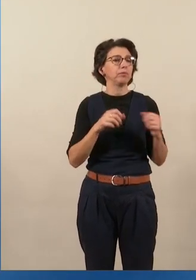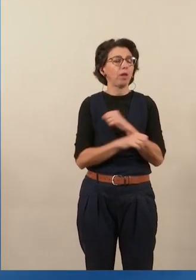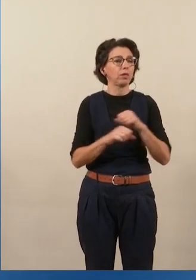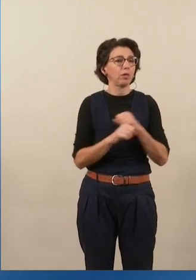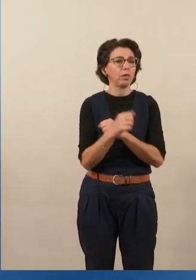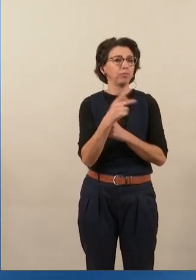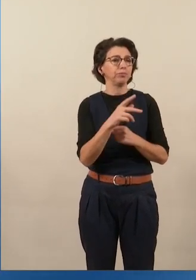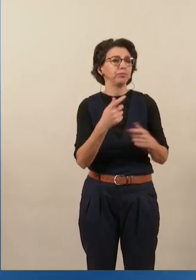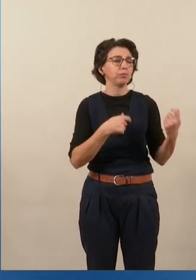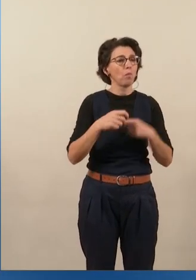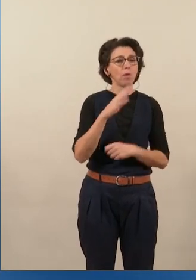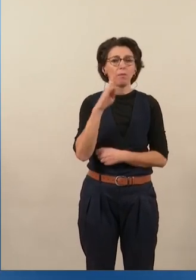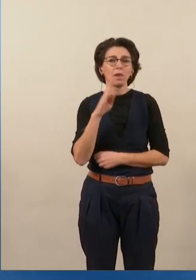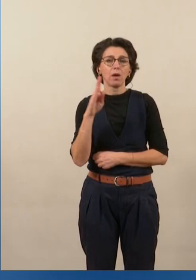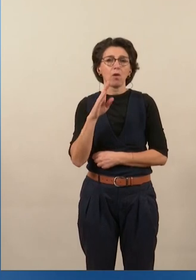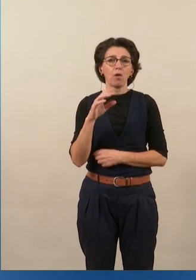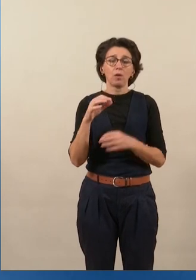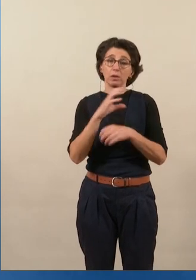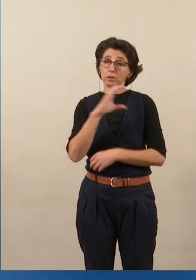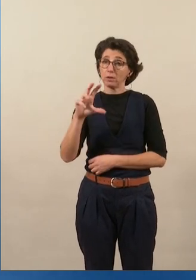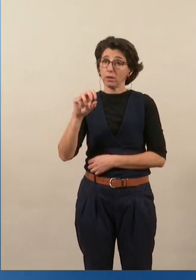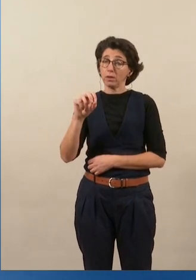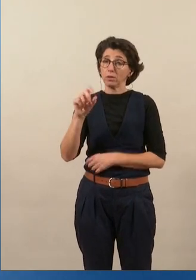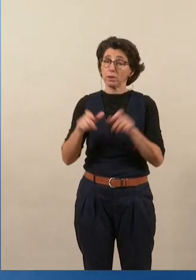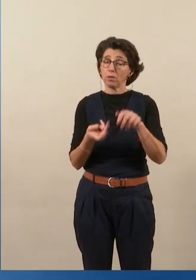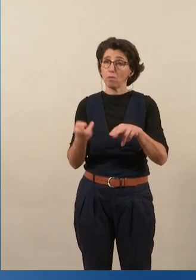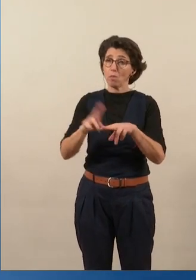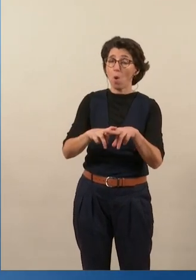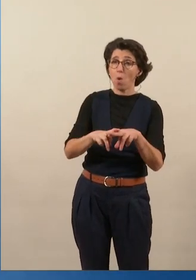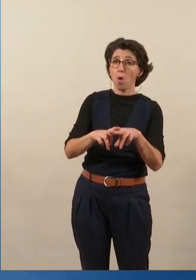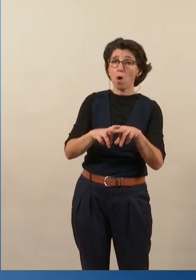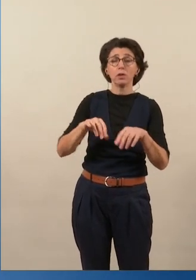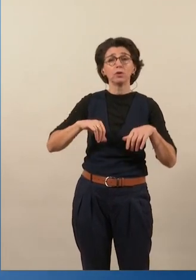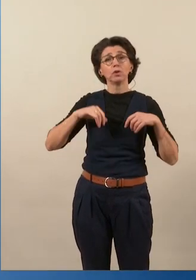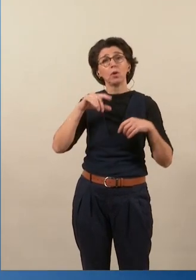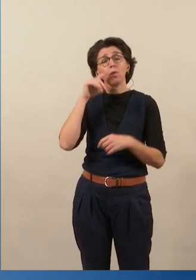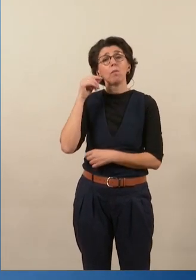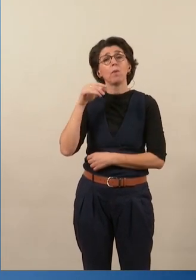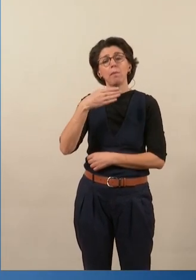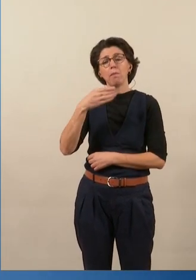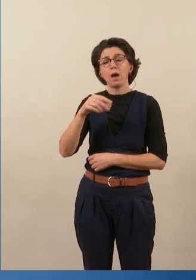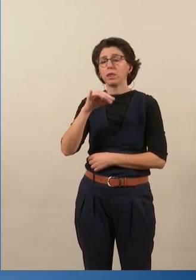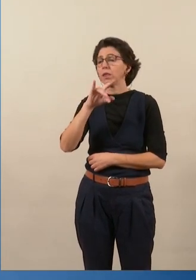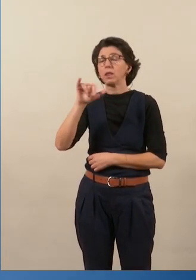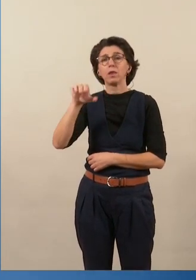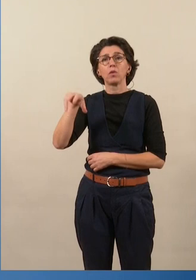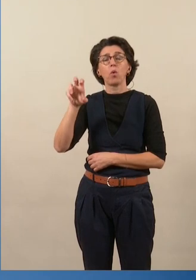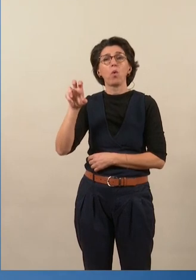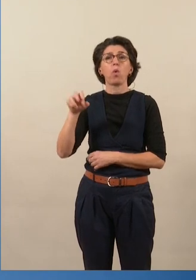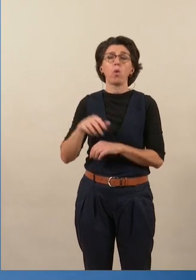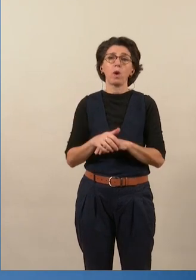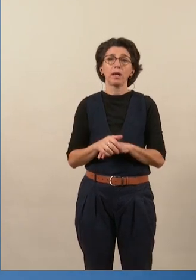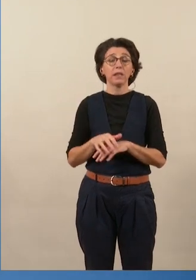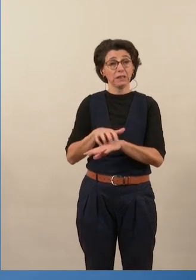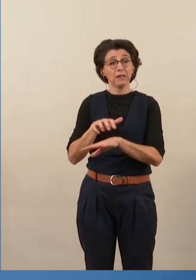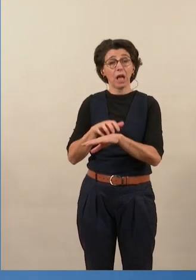130 morts dont un jeune isérois Mathieu don dont nous conservons le le souvenir même même sans le con nître